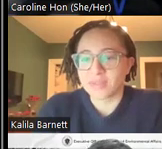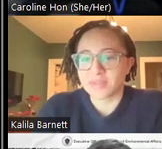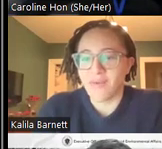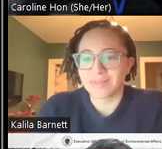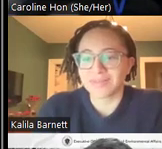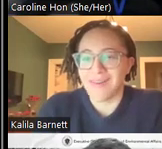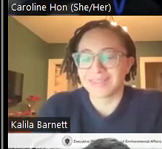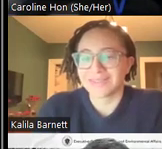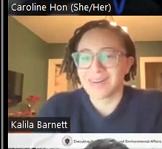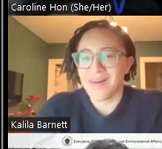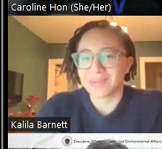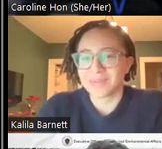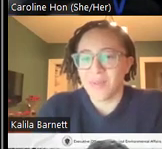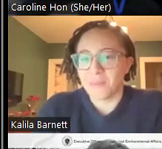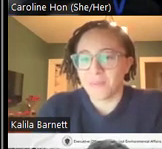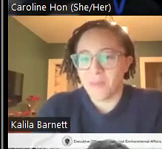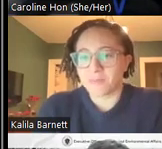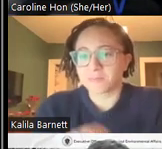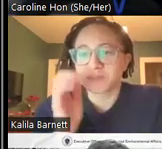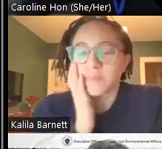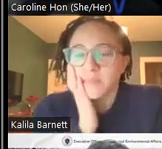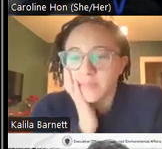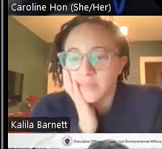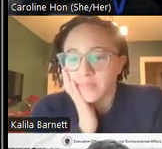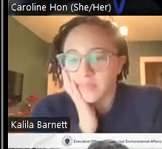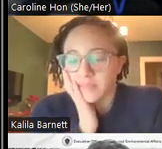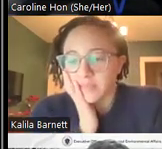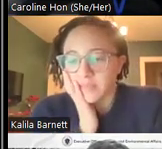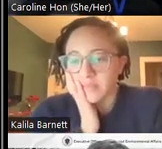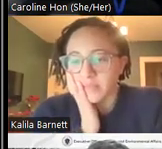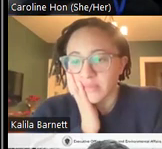Anh ấy ở đây nhưng mà tôi vẫn không, ta không có nghe anh ấy. Tôi đang tìm anh ấy trên Zoom.